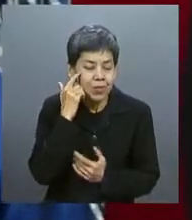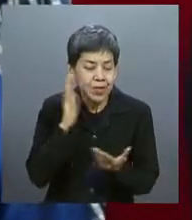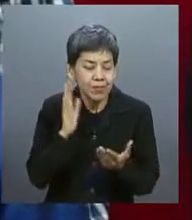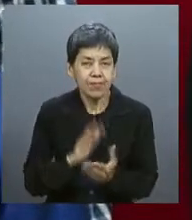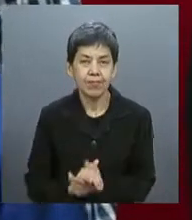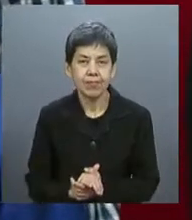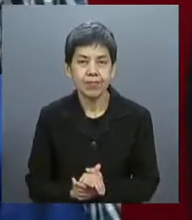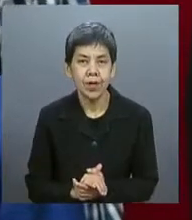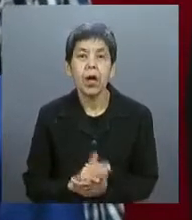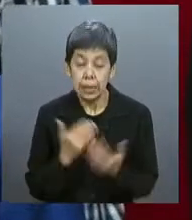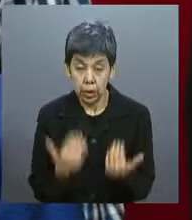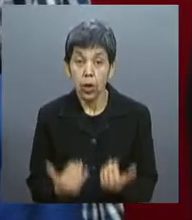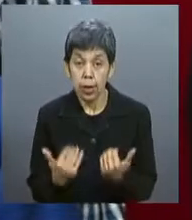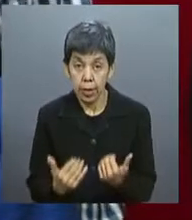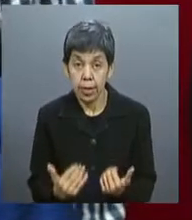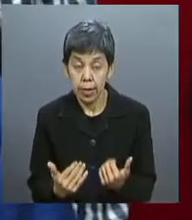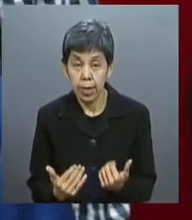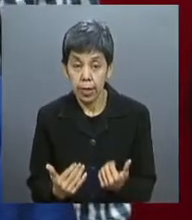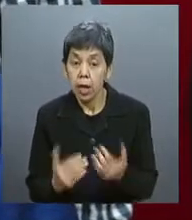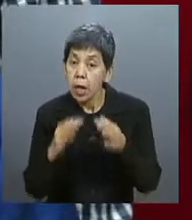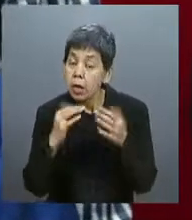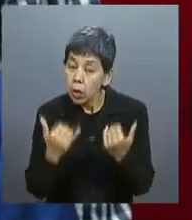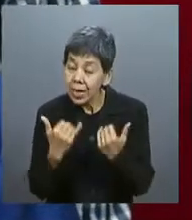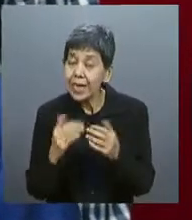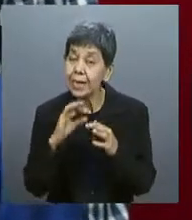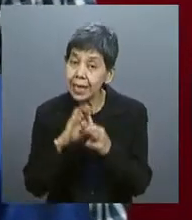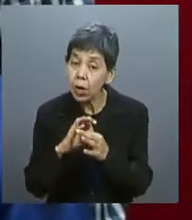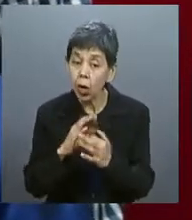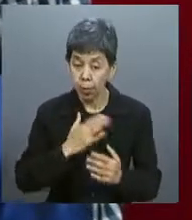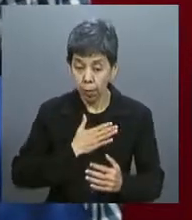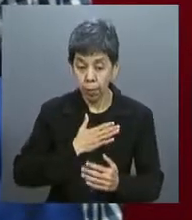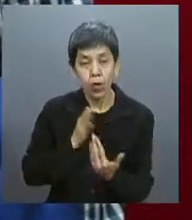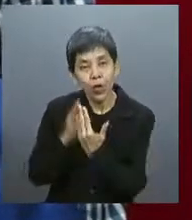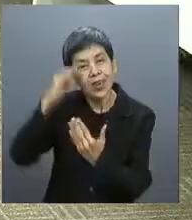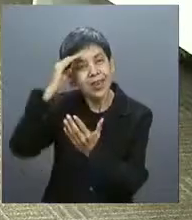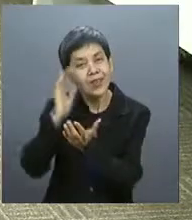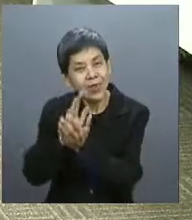นะนะครับแล้วตอนนี้มันเป็นเรื่องของผมกับตำรวจละ